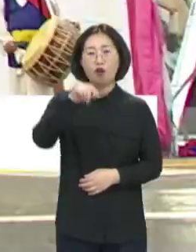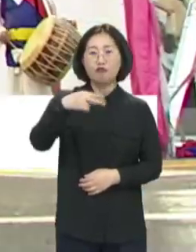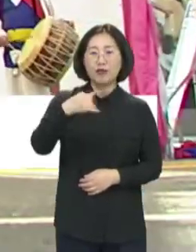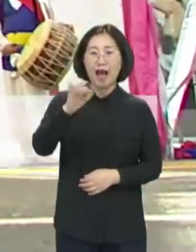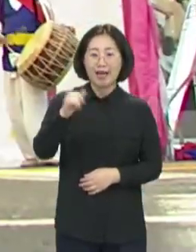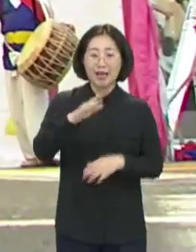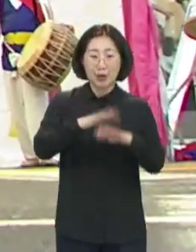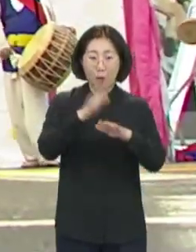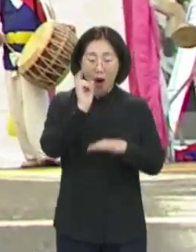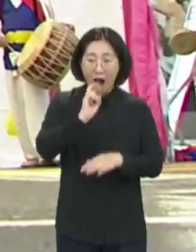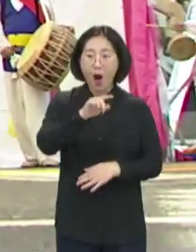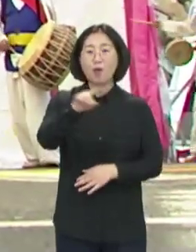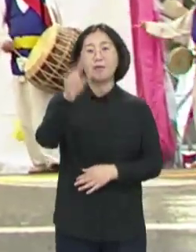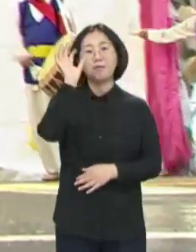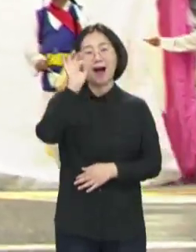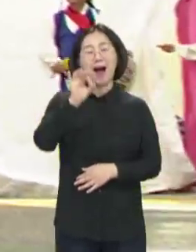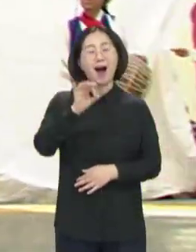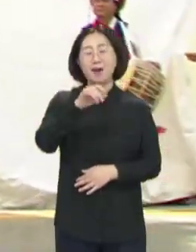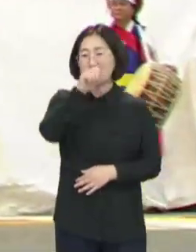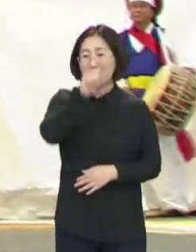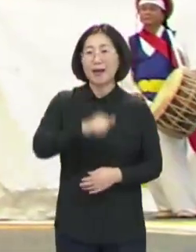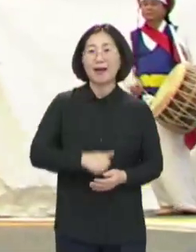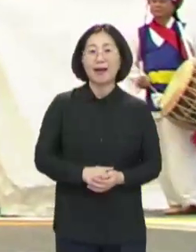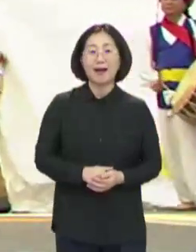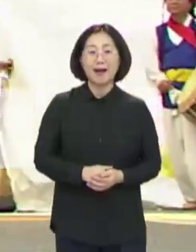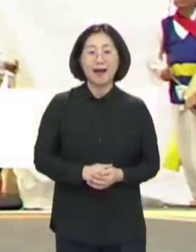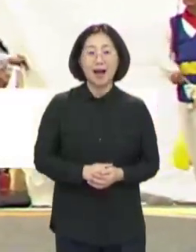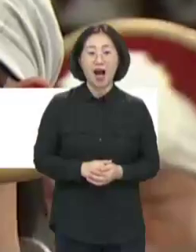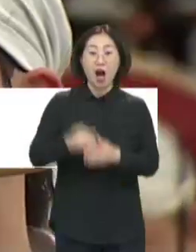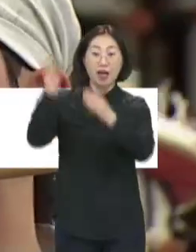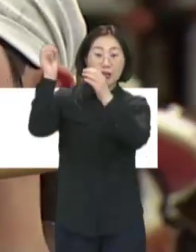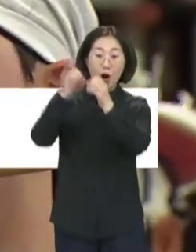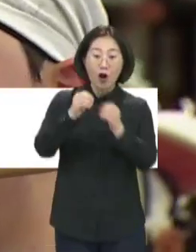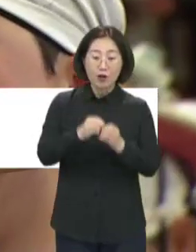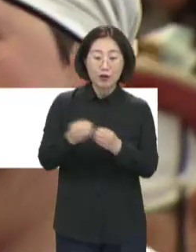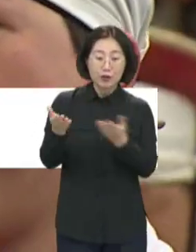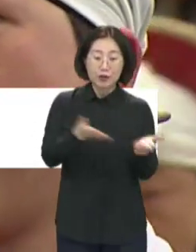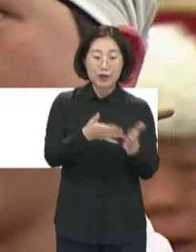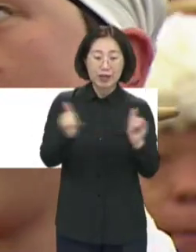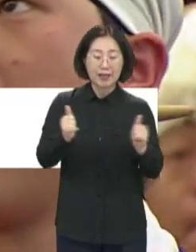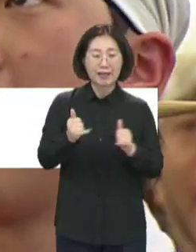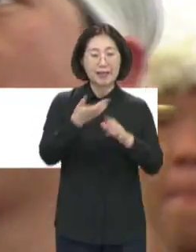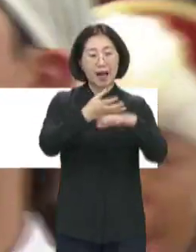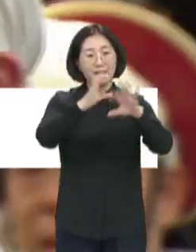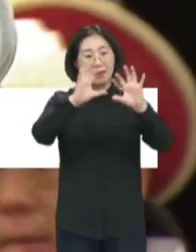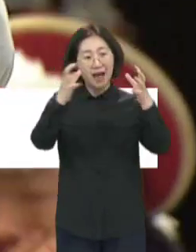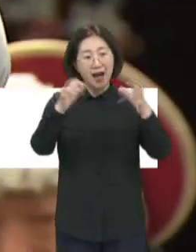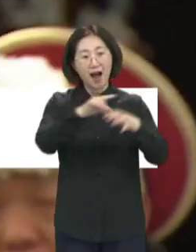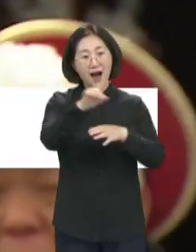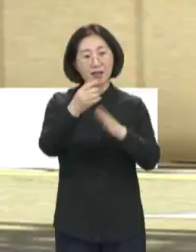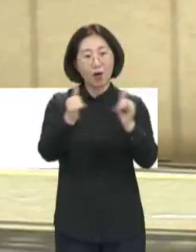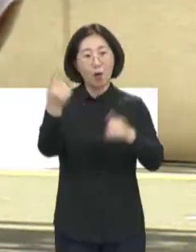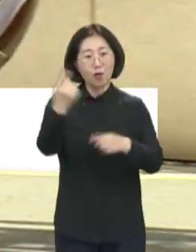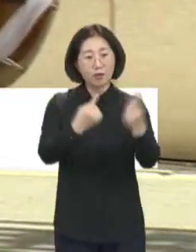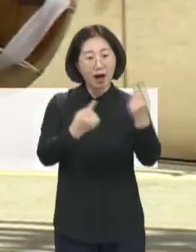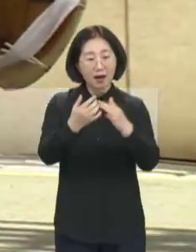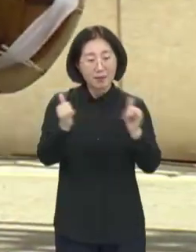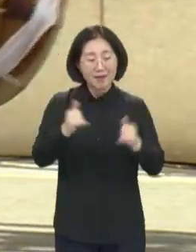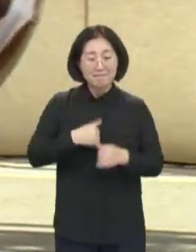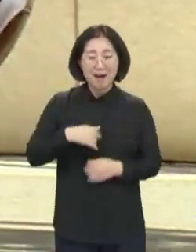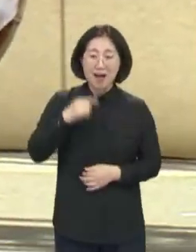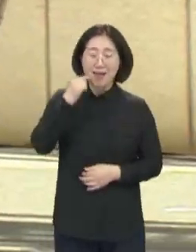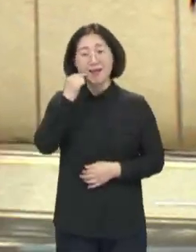person. 올해 처음 영시축제 무대에선 웃다리 농악 전수자들도 여러 나라 관객들의 큰 호응에 가장 한국적인